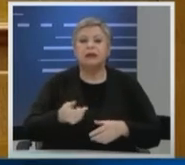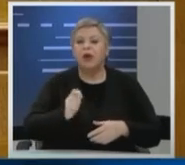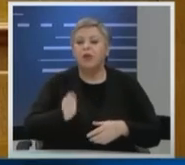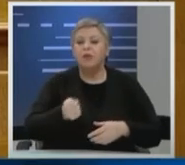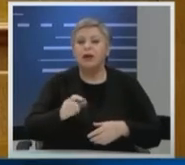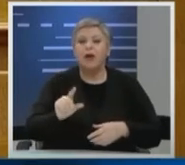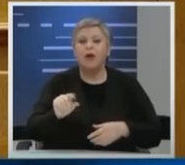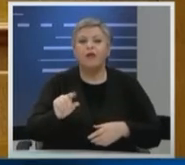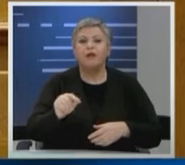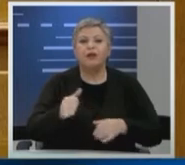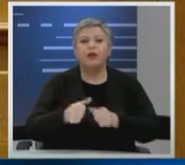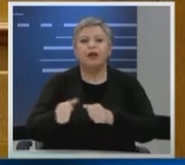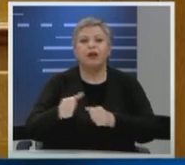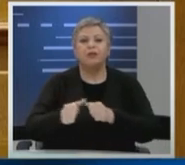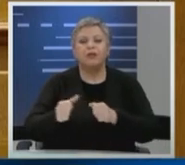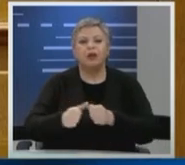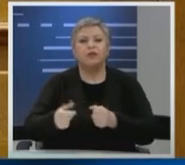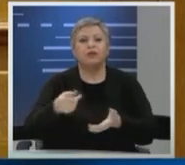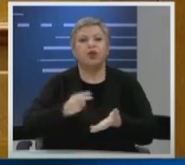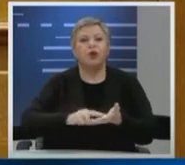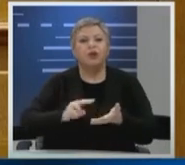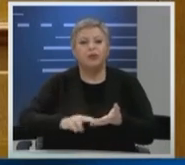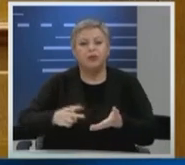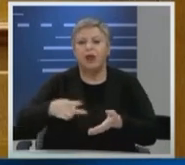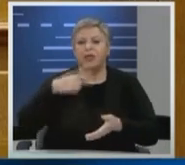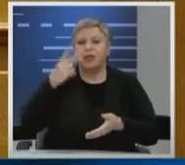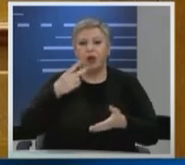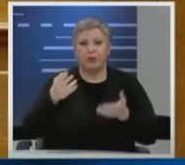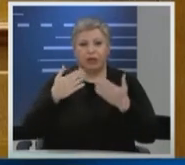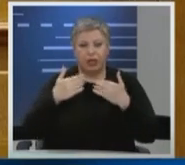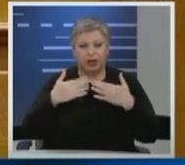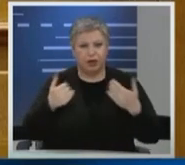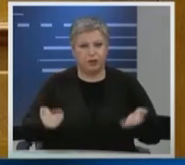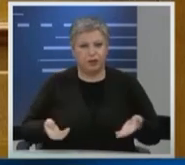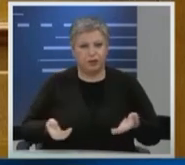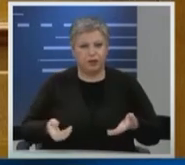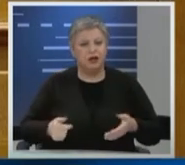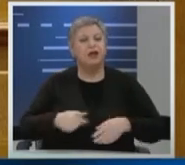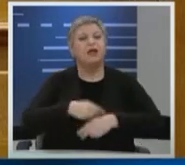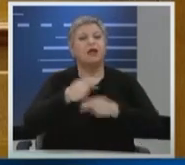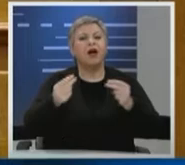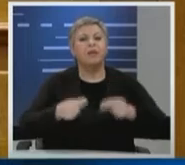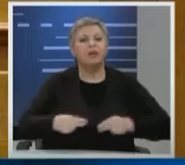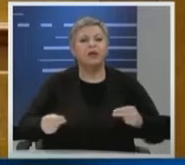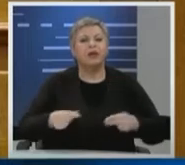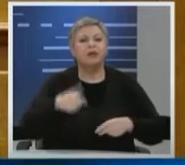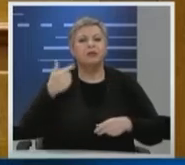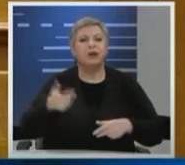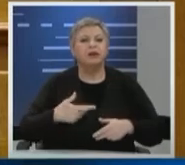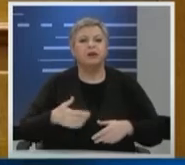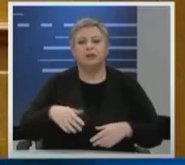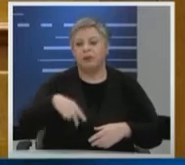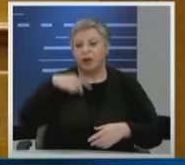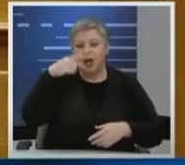συγκροτημένα εργασιακά και ασφαλιστικά δικαιώματα. Η απελευθέρωση της αγοράς εργασίας οδήγησε στην κατεδάφιση των